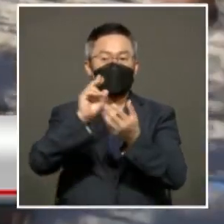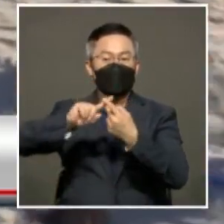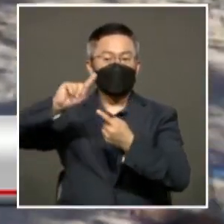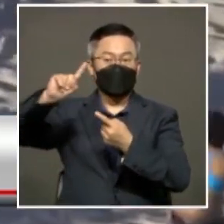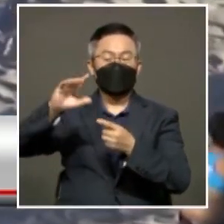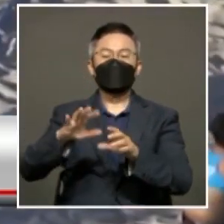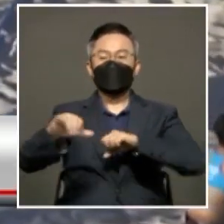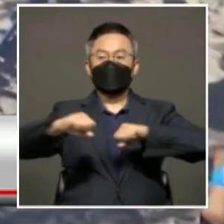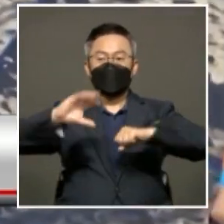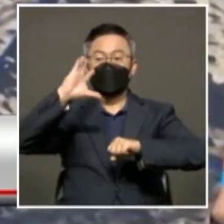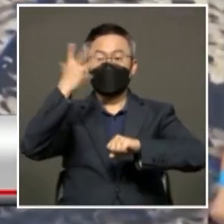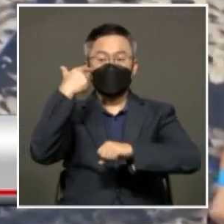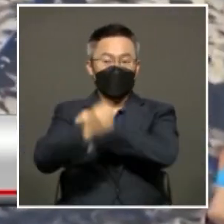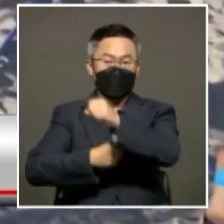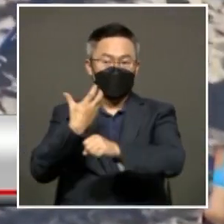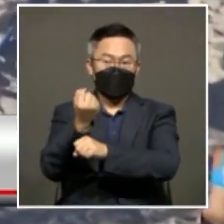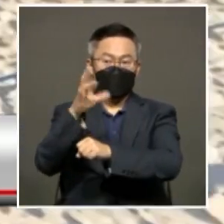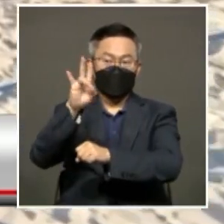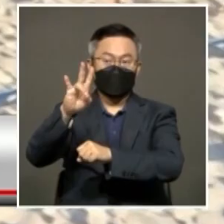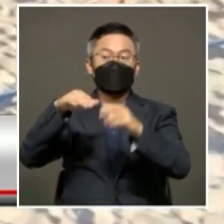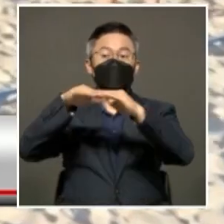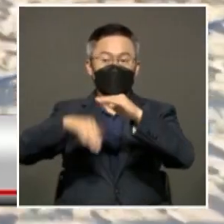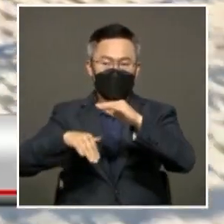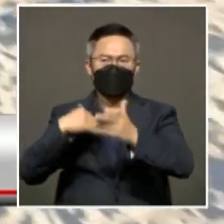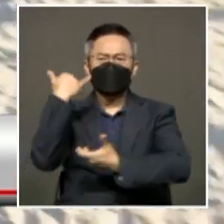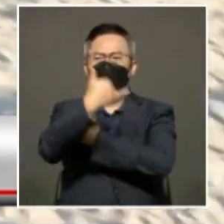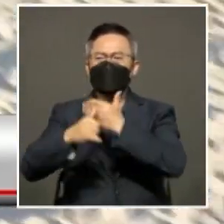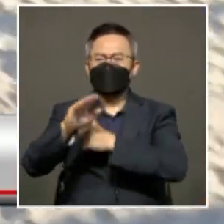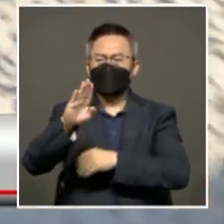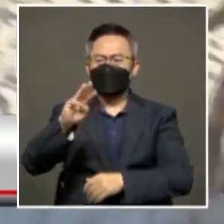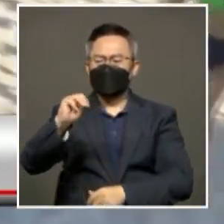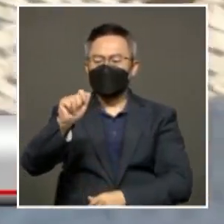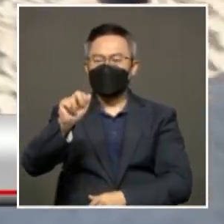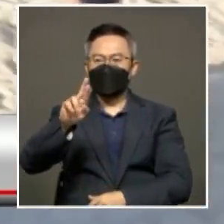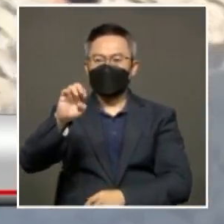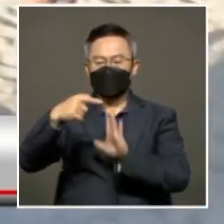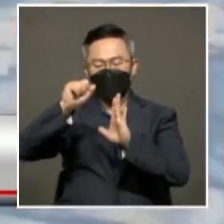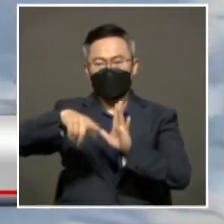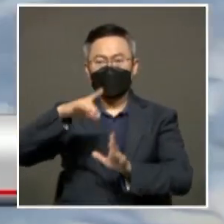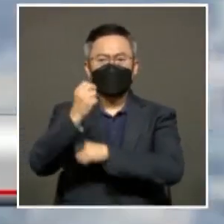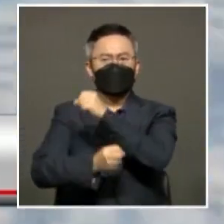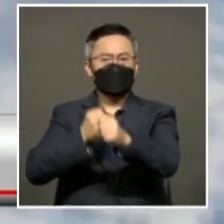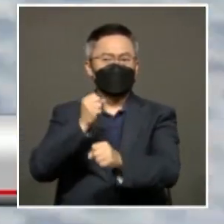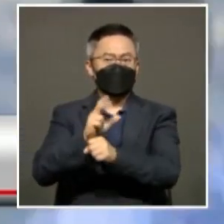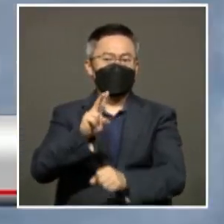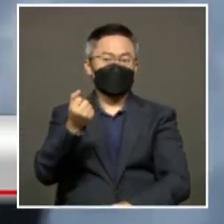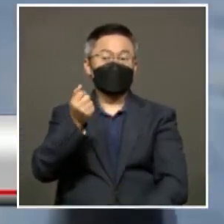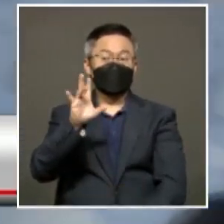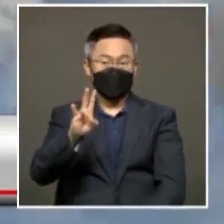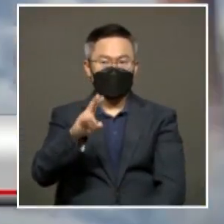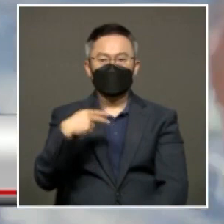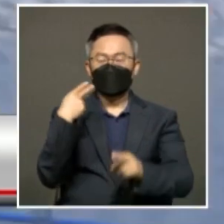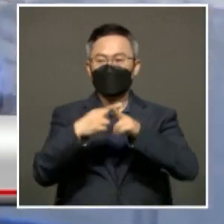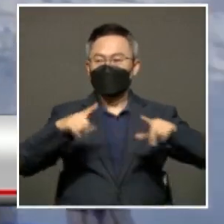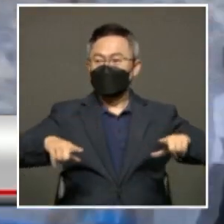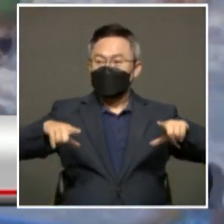รุ่นอายุไม่เกิน17ปีที่สาธารณรัฐมอริเชียสเมื่อปี2017ทำให้ชื่อของแบมอังคณาว